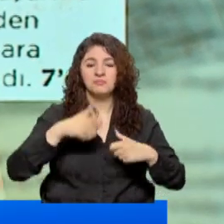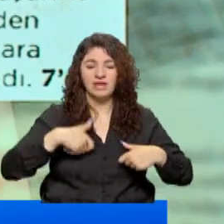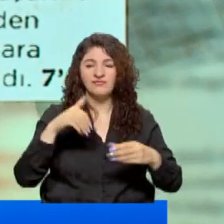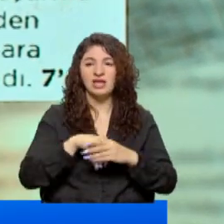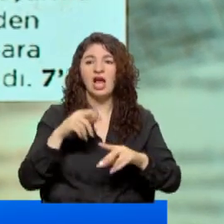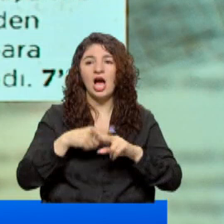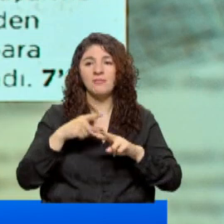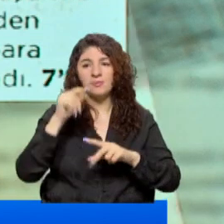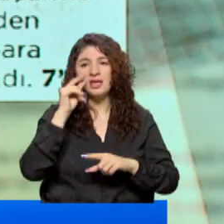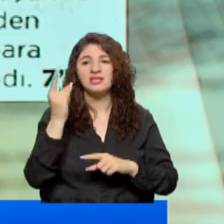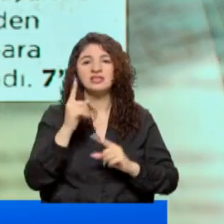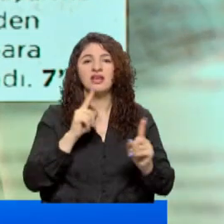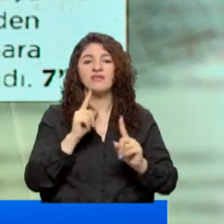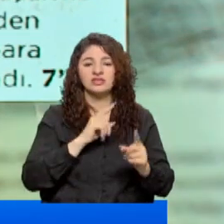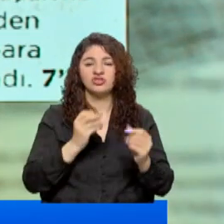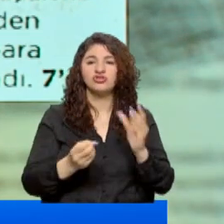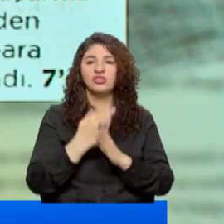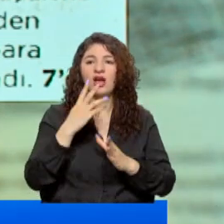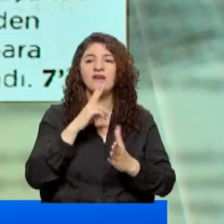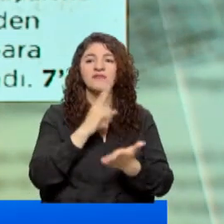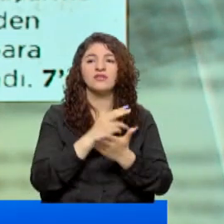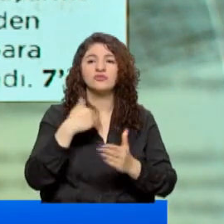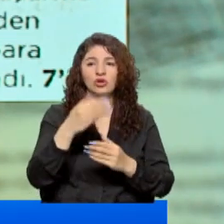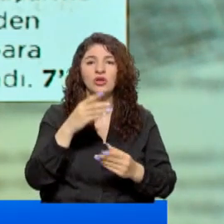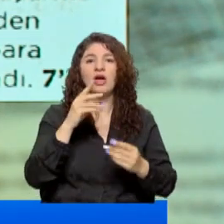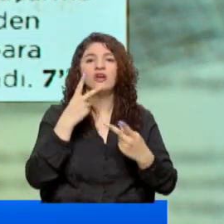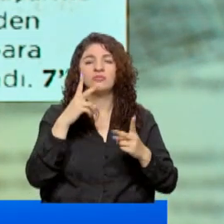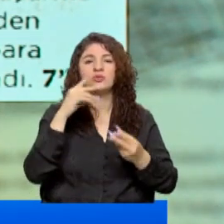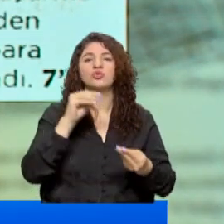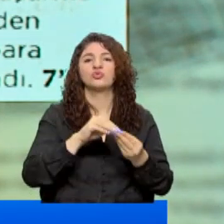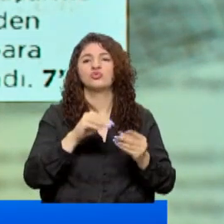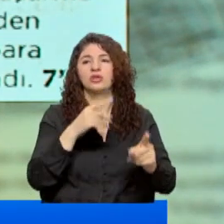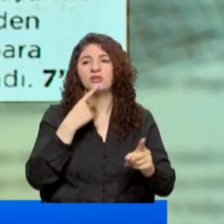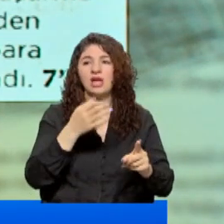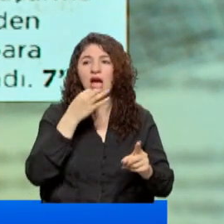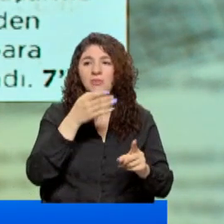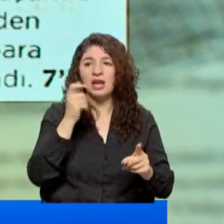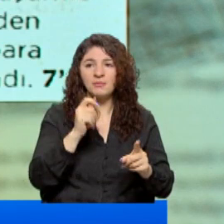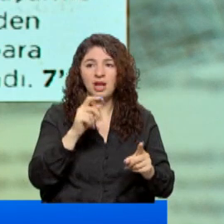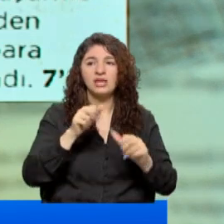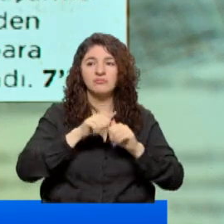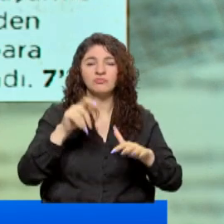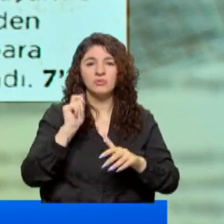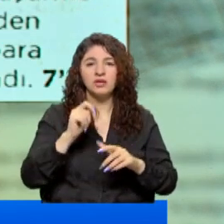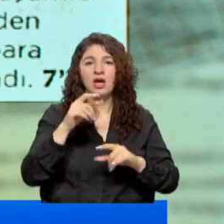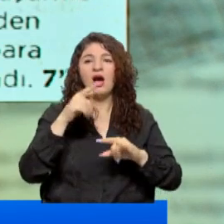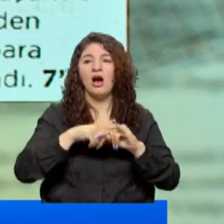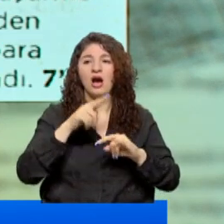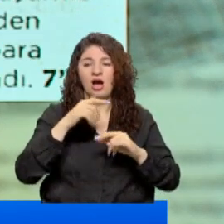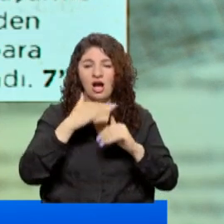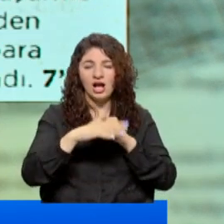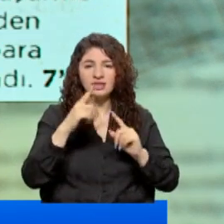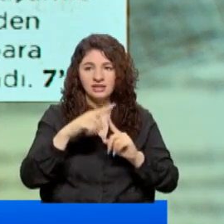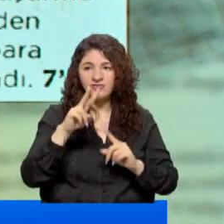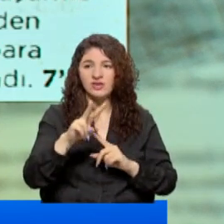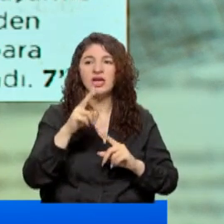şık'ın gezi davasında çıkan kara sonrasında yaptığı açıklamaları suç saydı açıklamaları haberleştirmek yayınlayan Halk TV